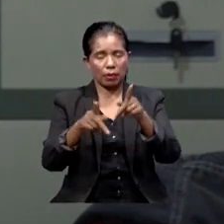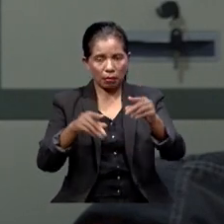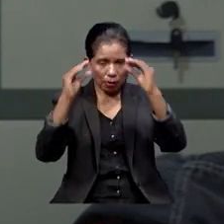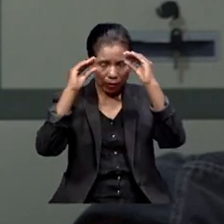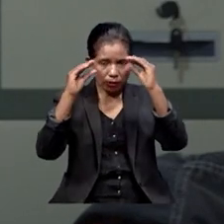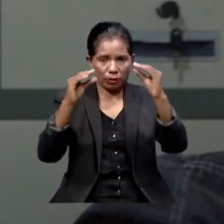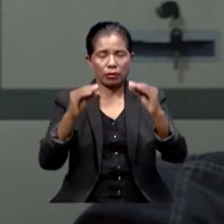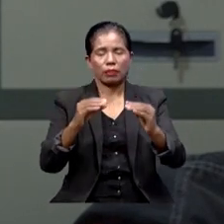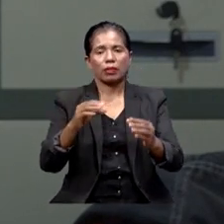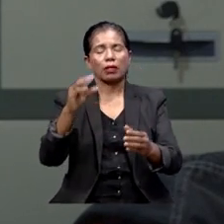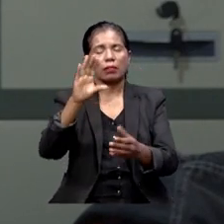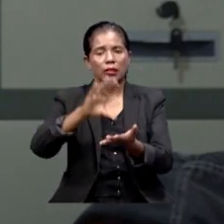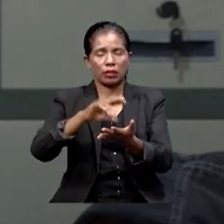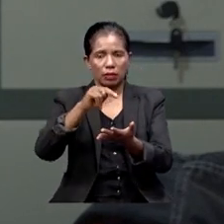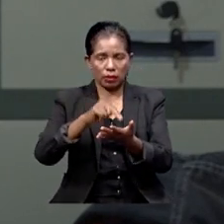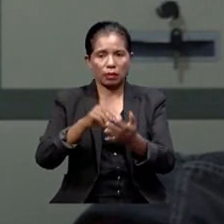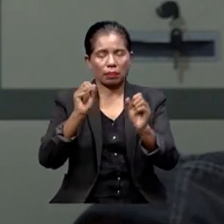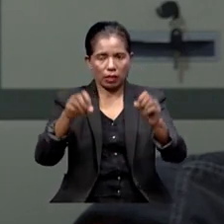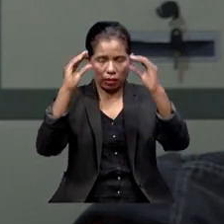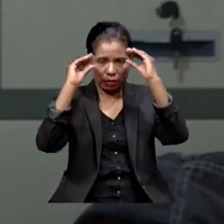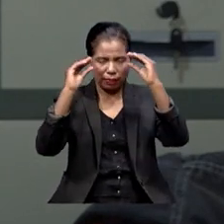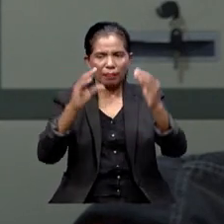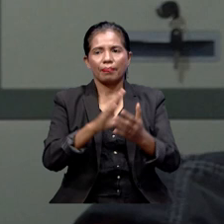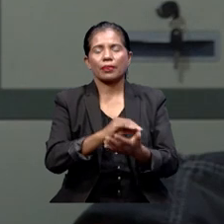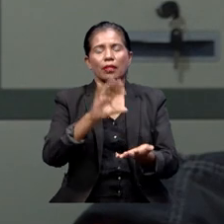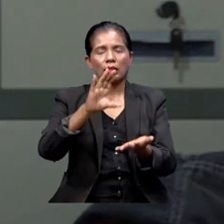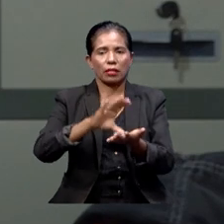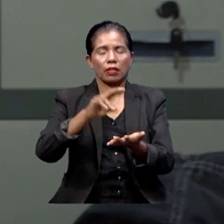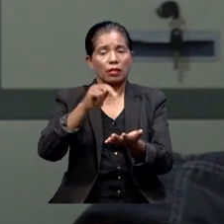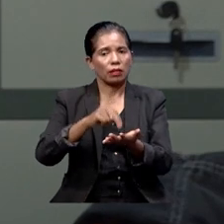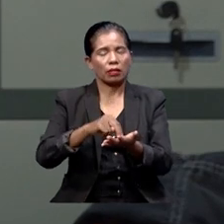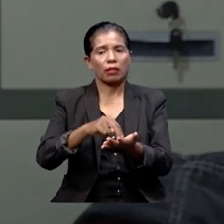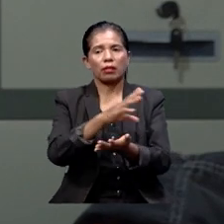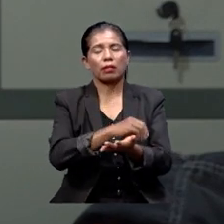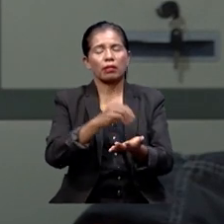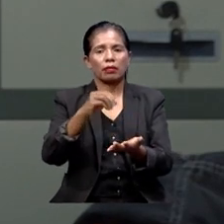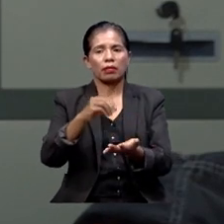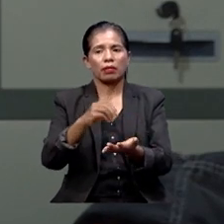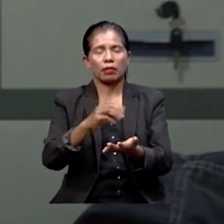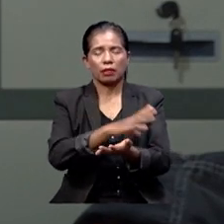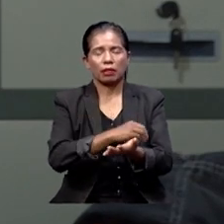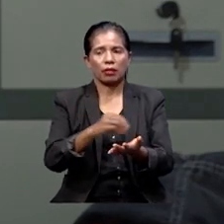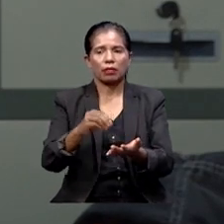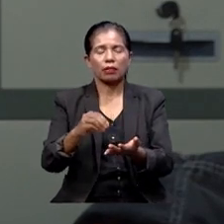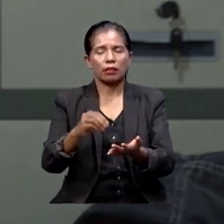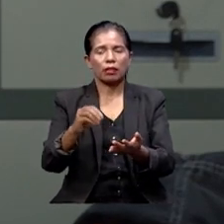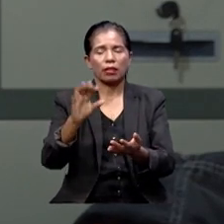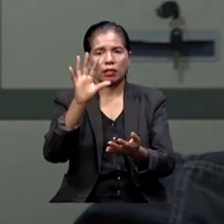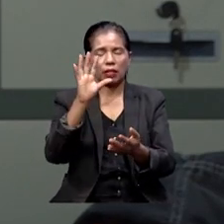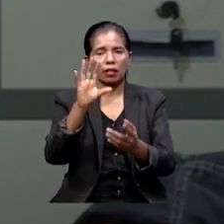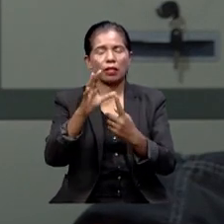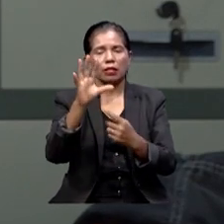aku membeletan. Tamu agor dalam Ciência física naturais vai a sétimo ano, no mos oitavo ano nai vem